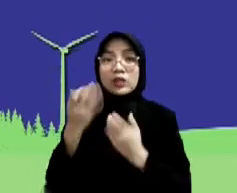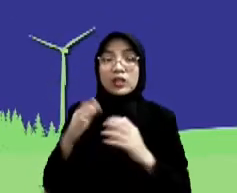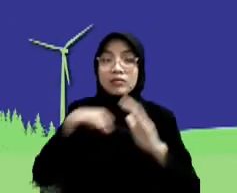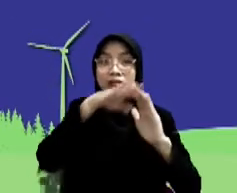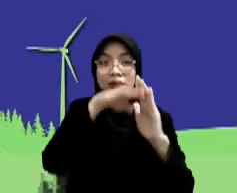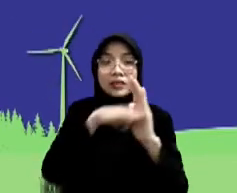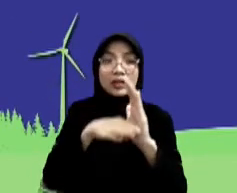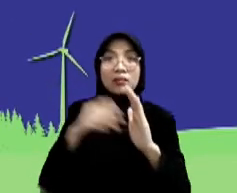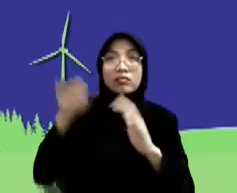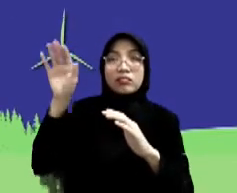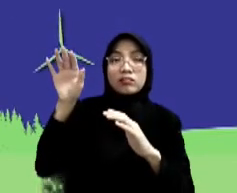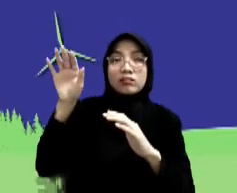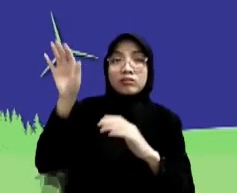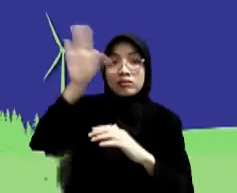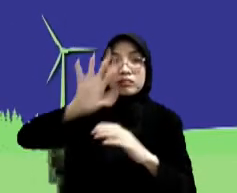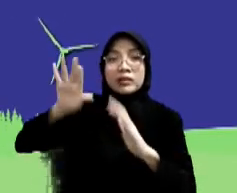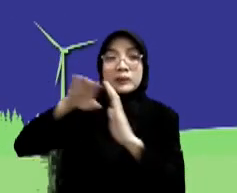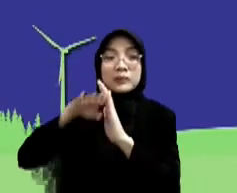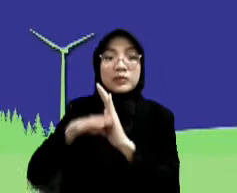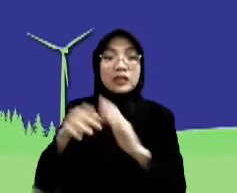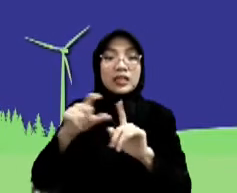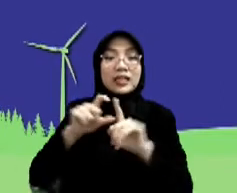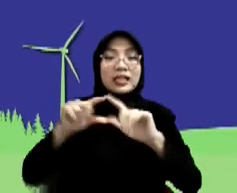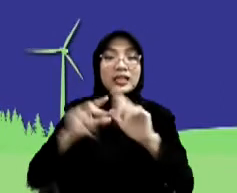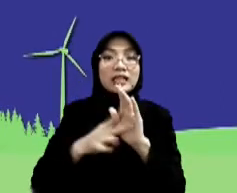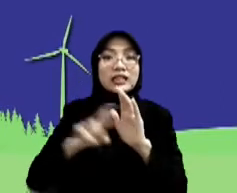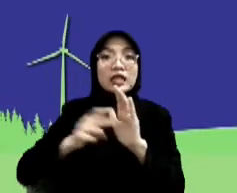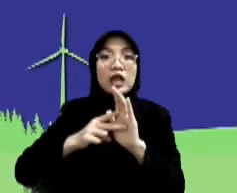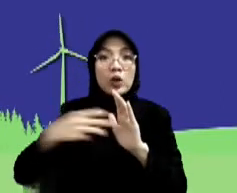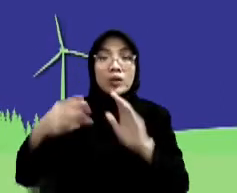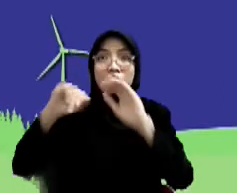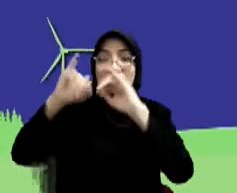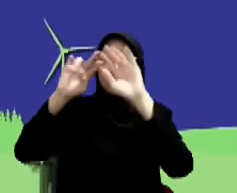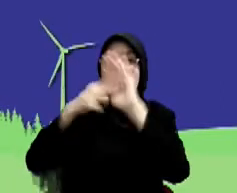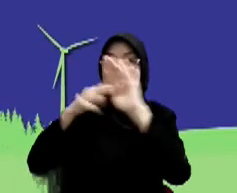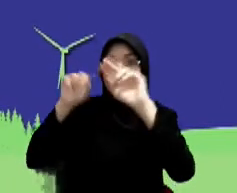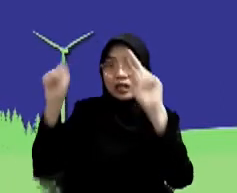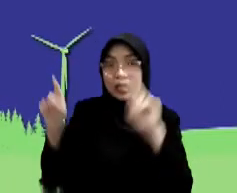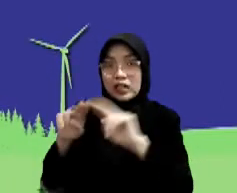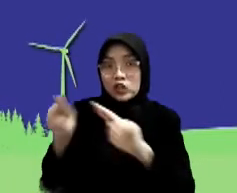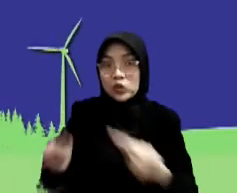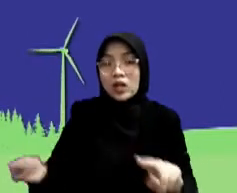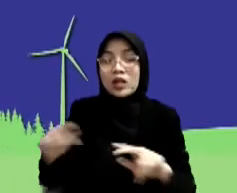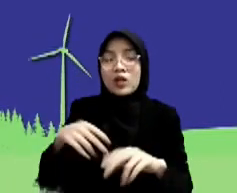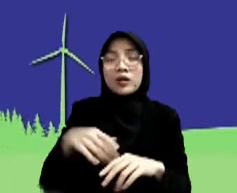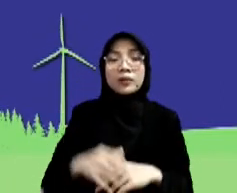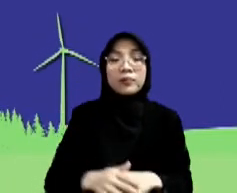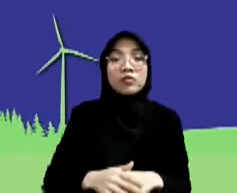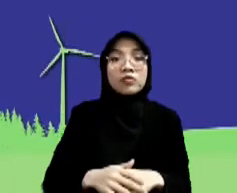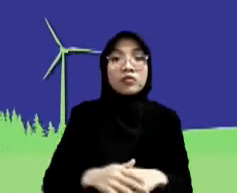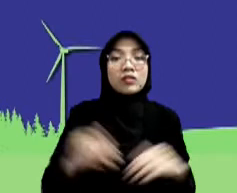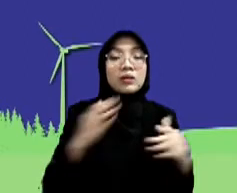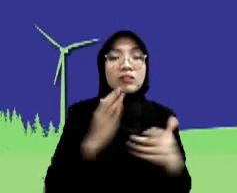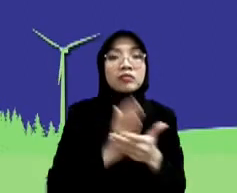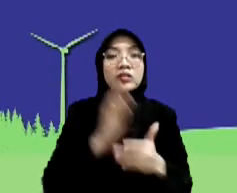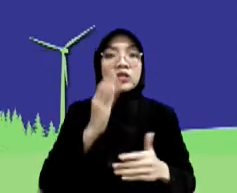climate Policy dari eh Danon International yaitu yang eh towards carbon neutrality itu